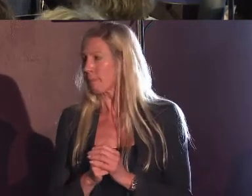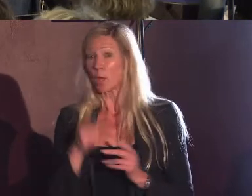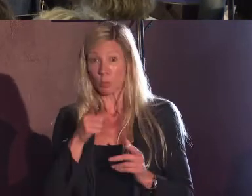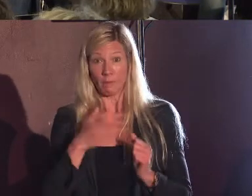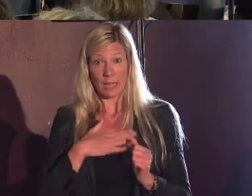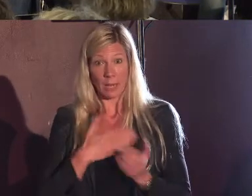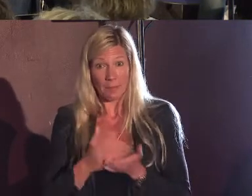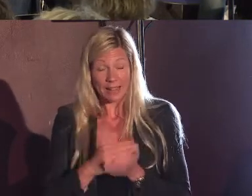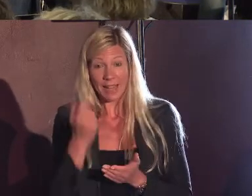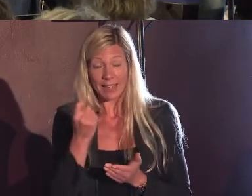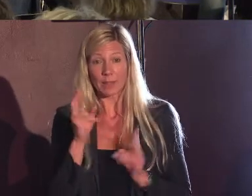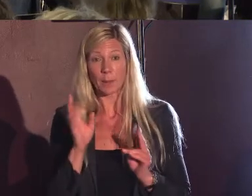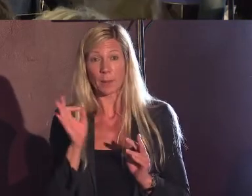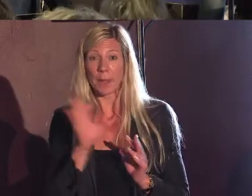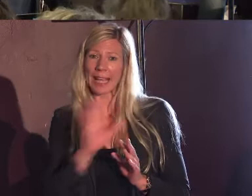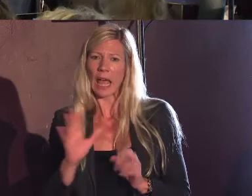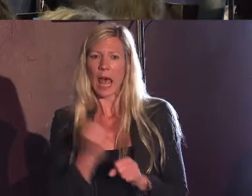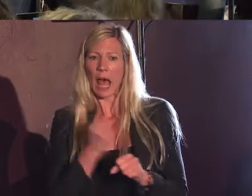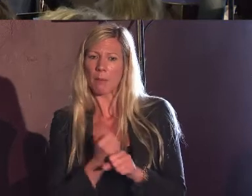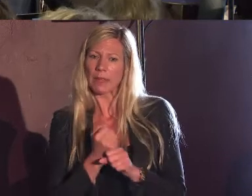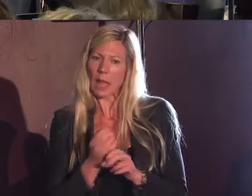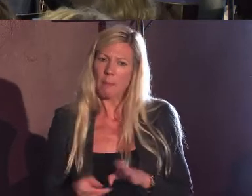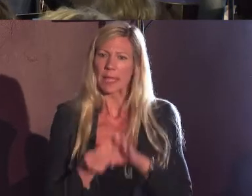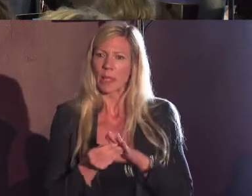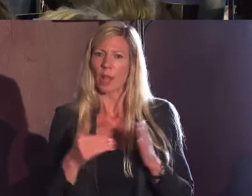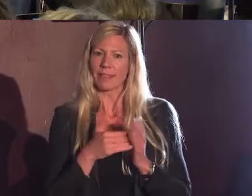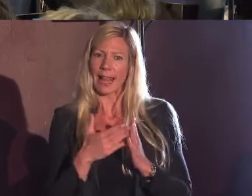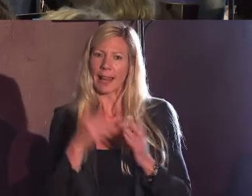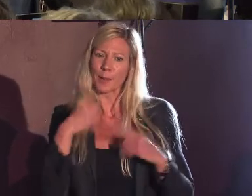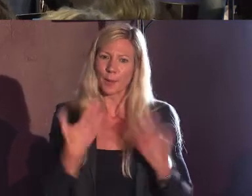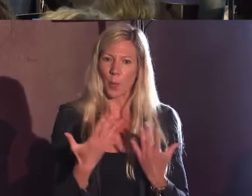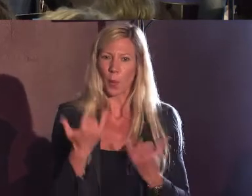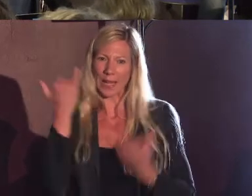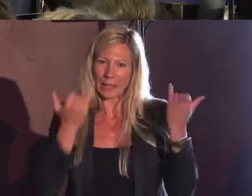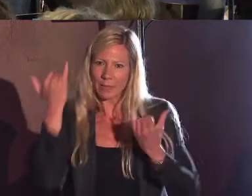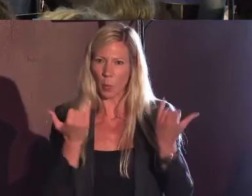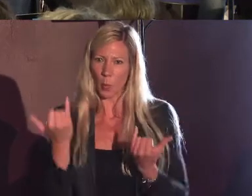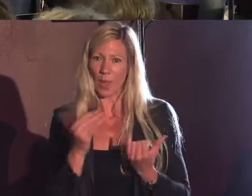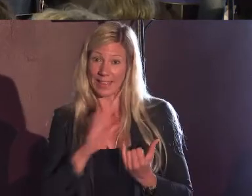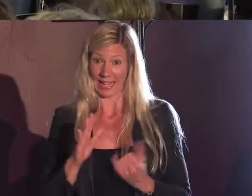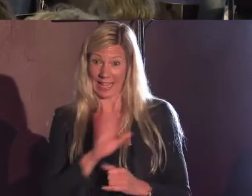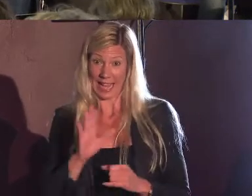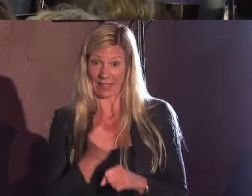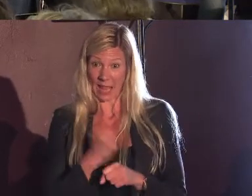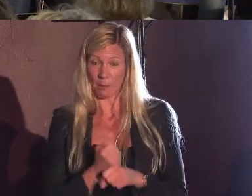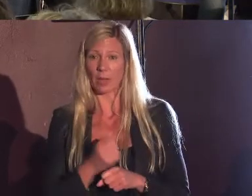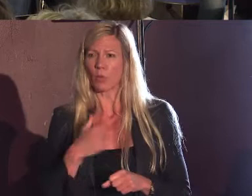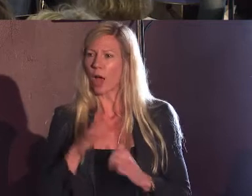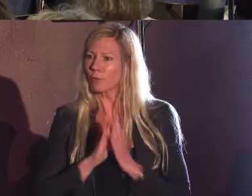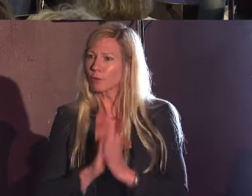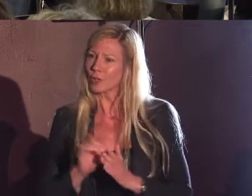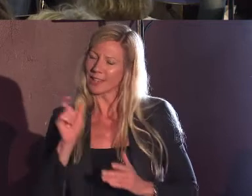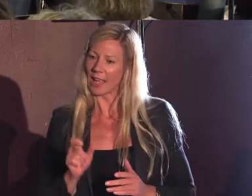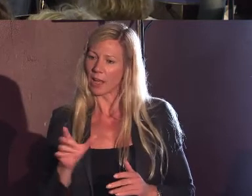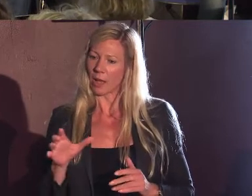Skulle du vilja berätta lite hur ert arbete bidrar till kulturen och innovation, alltså Musikverkets arbete? Och jag har också bett dig ta lite din roll